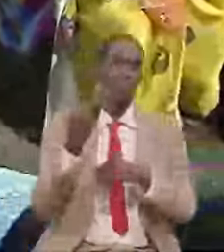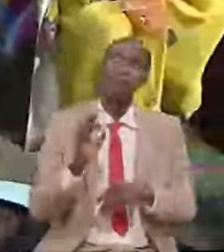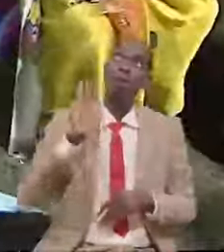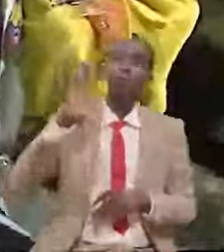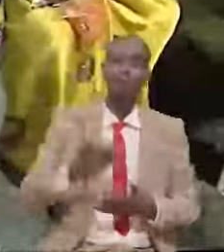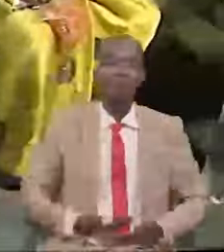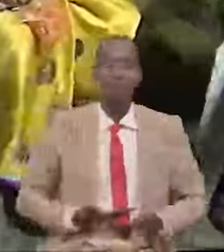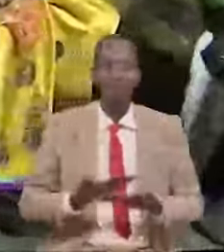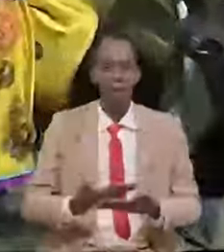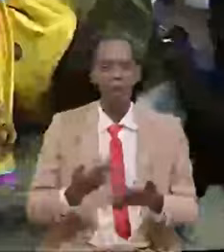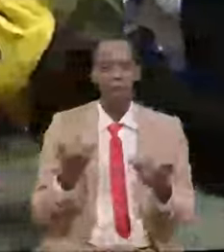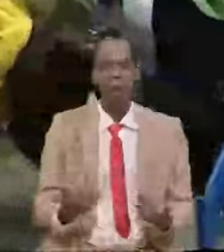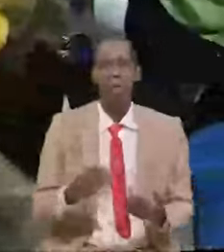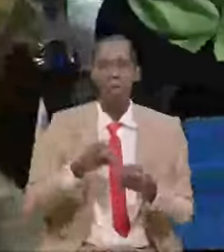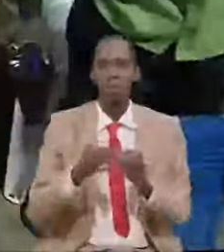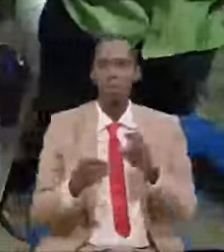Deuxième élément maintenant,